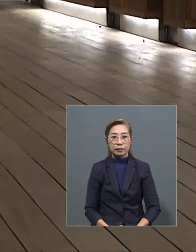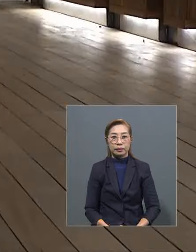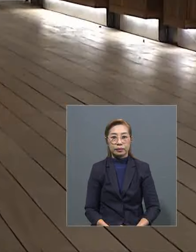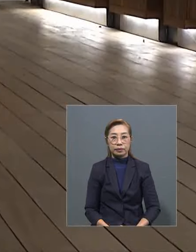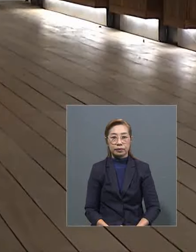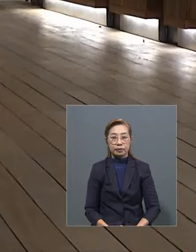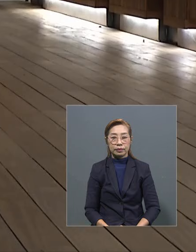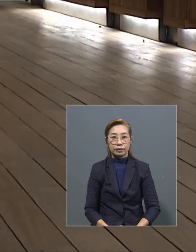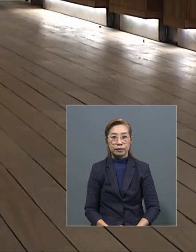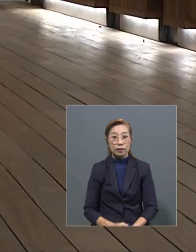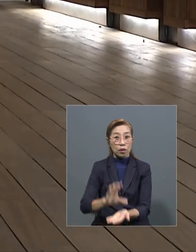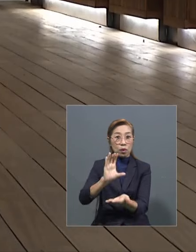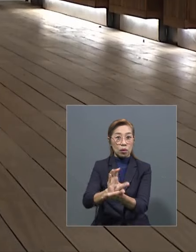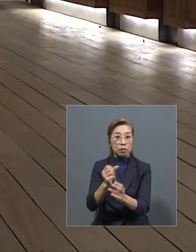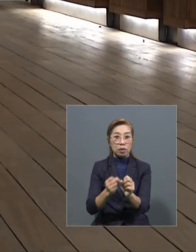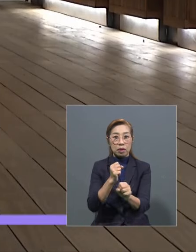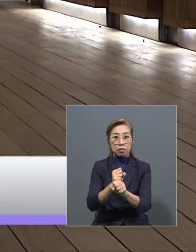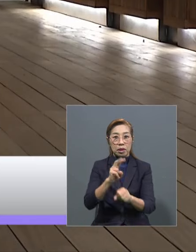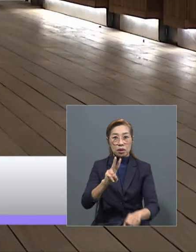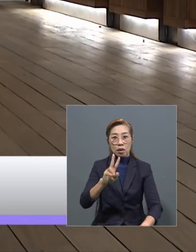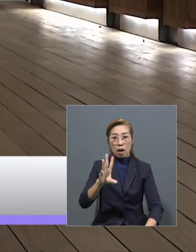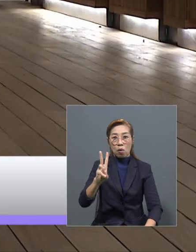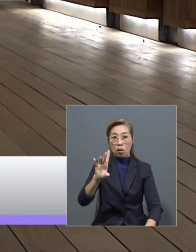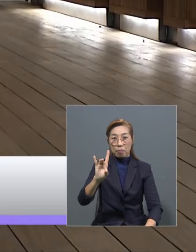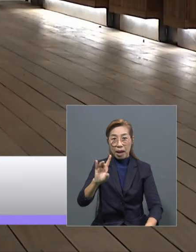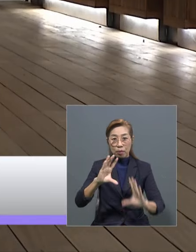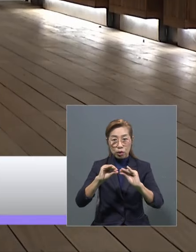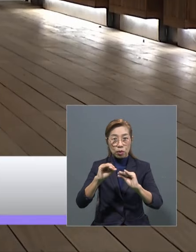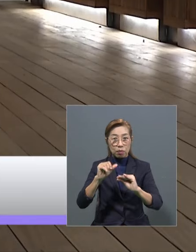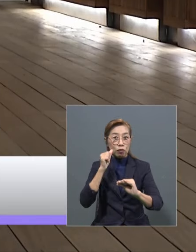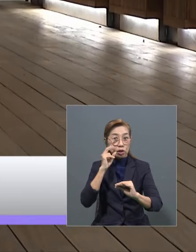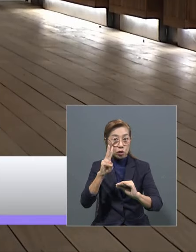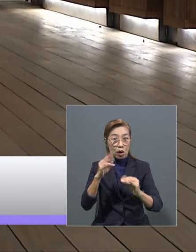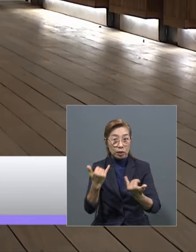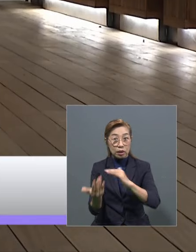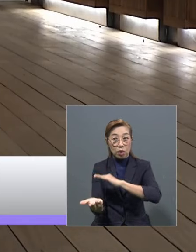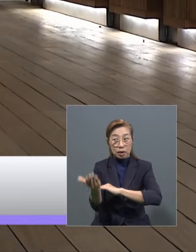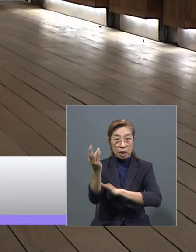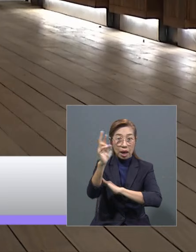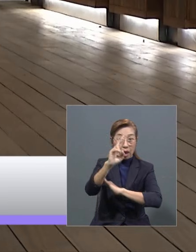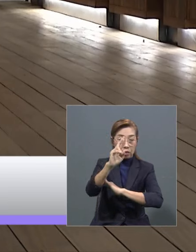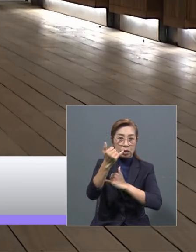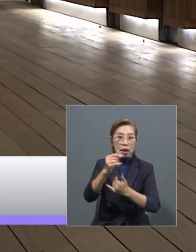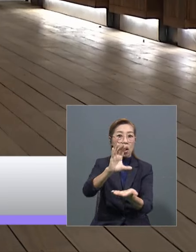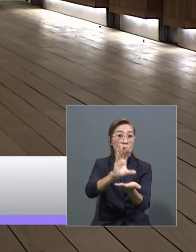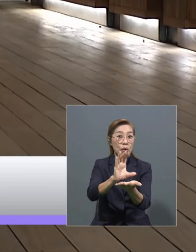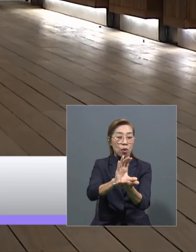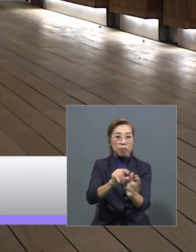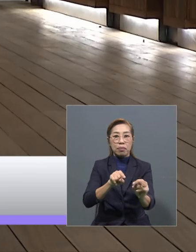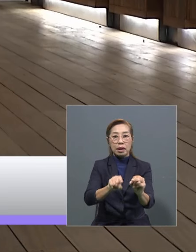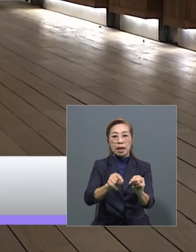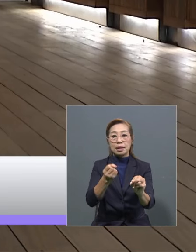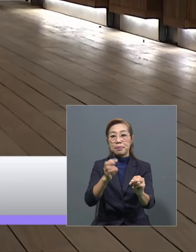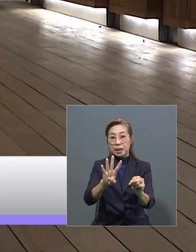สำหรับการพิจารณางบประมาณ 2,568 ในวันที่2ช่วงเช้านะครับตอนนี้ก็ผ่านงบประมาณในมาตรา